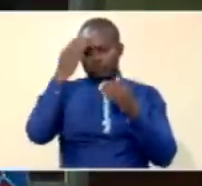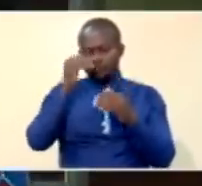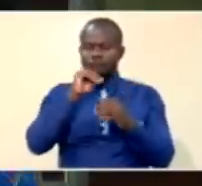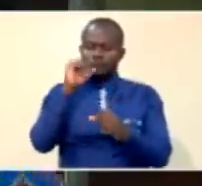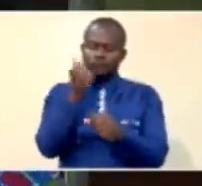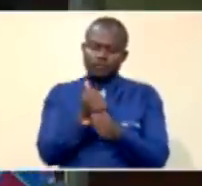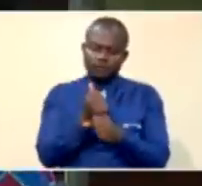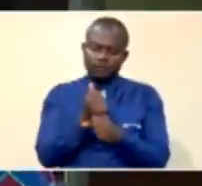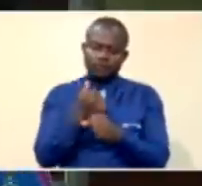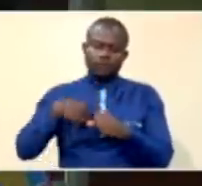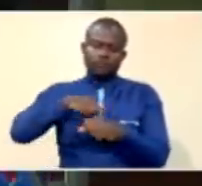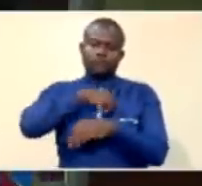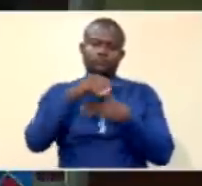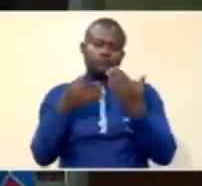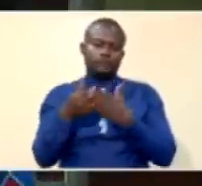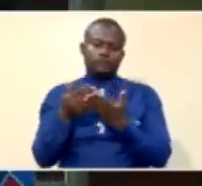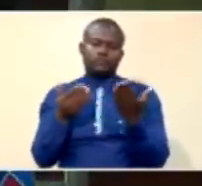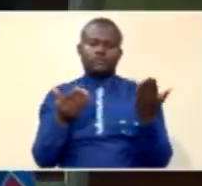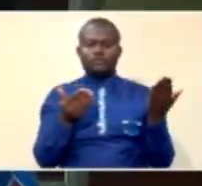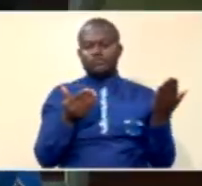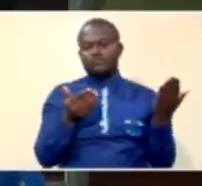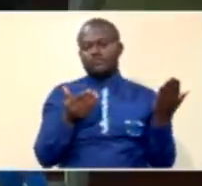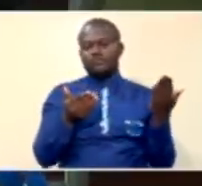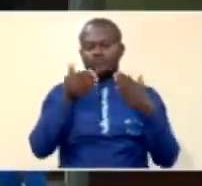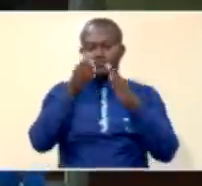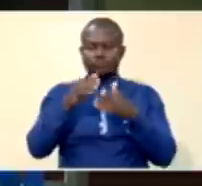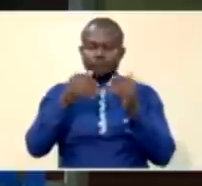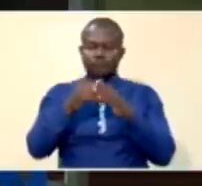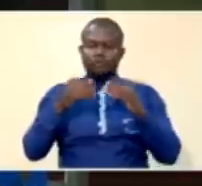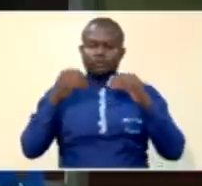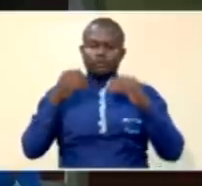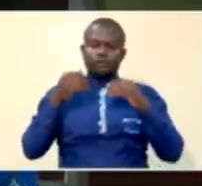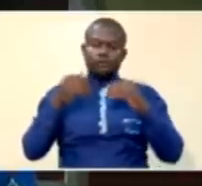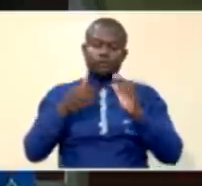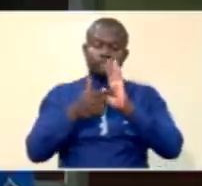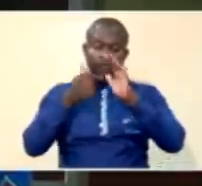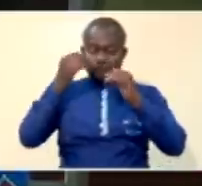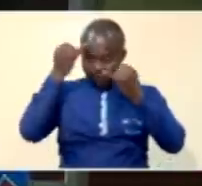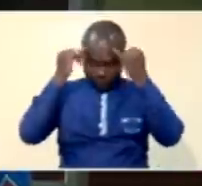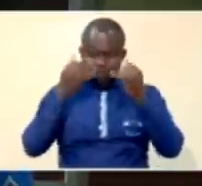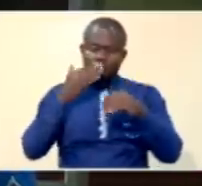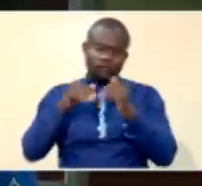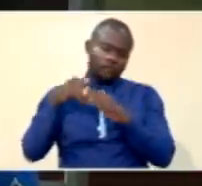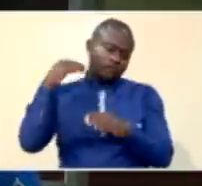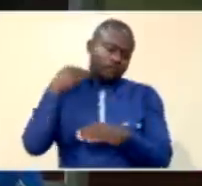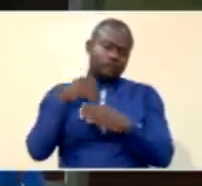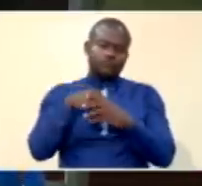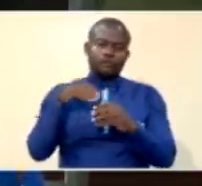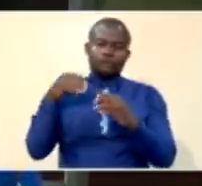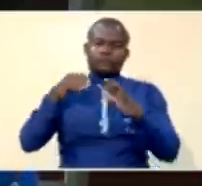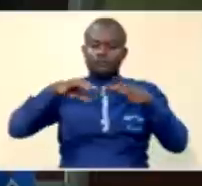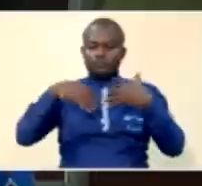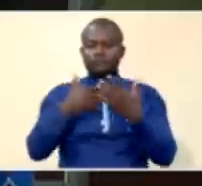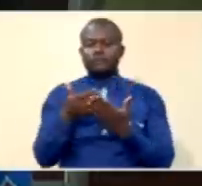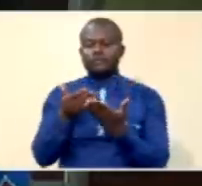bidakorwa kugira ngo uriya muntu washyize ingengabitekerezo kuri social media cyangwa